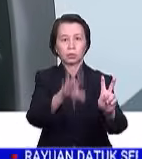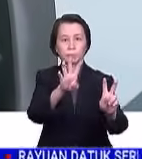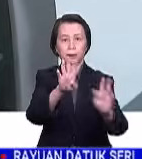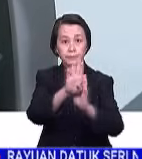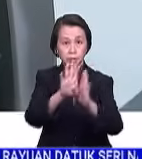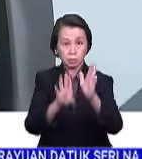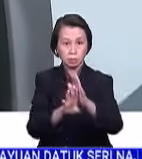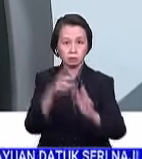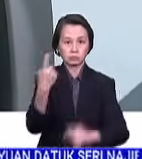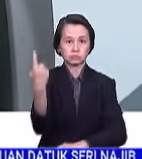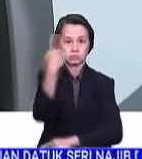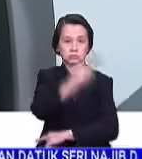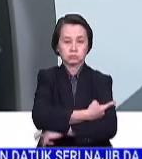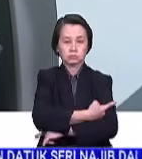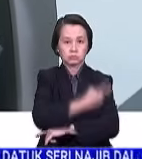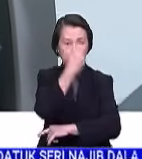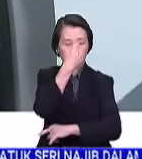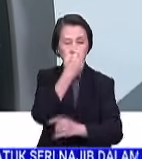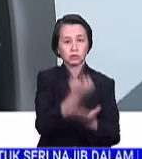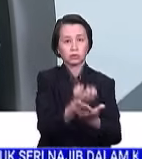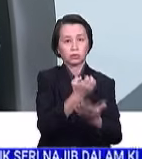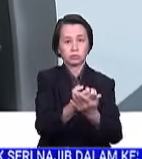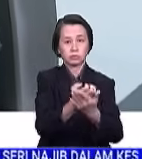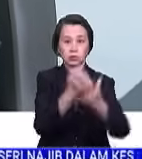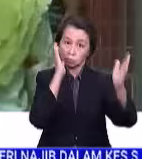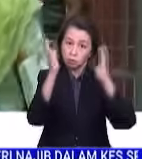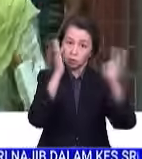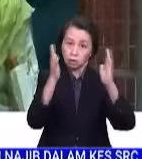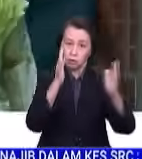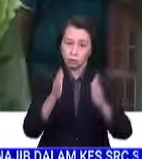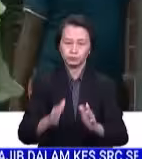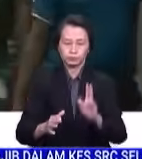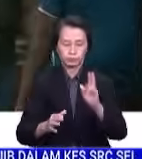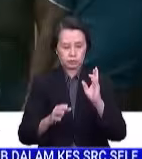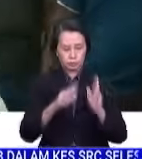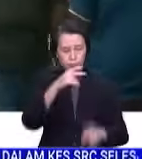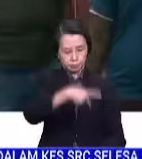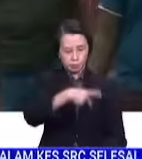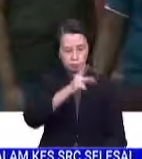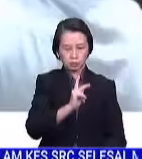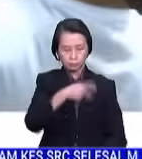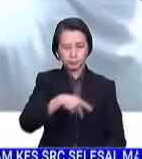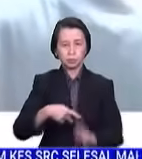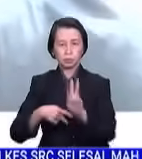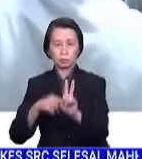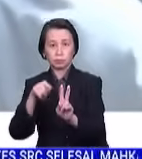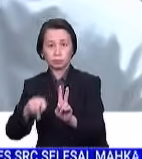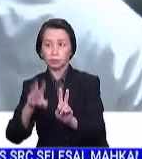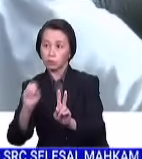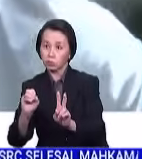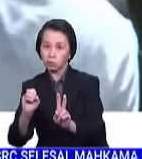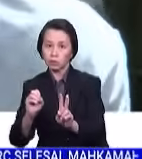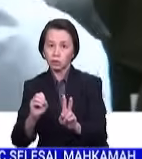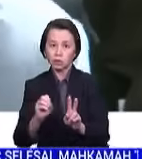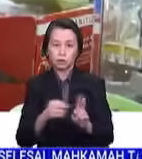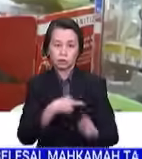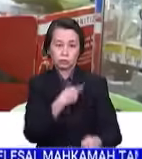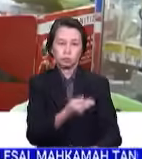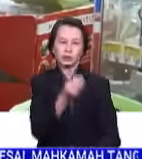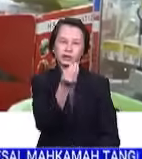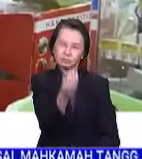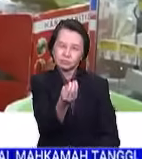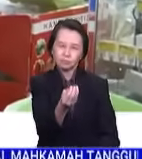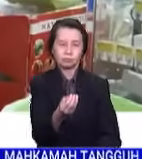RM2.4 bilion sehari kepada ekonomi negara. Pelaksanaan PKP 2.0 pula kerugian dicatatkan lebih rendah